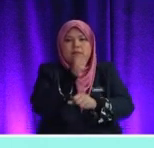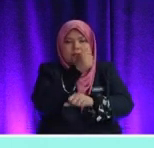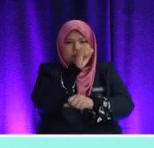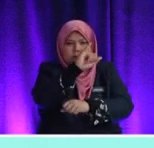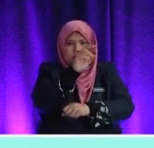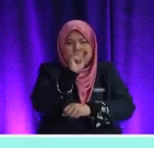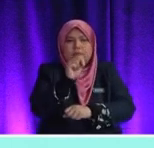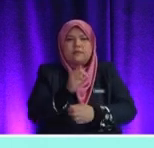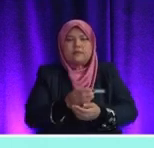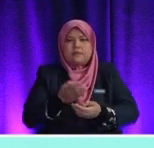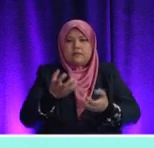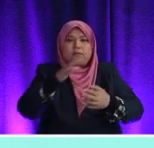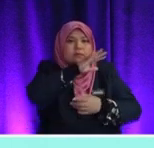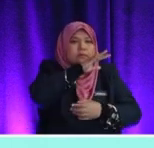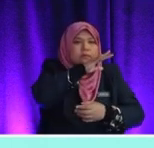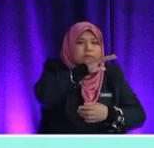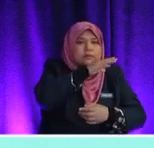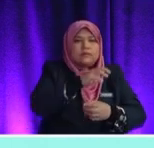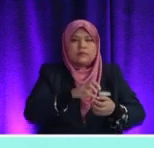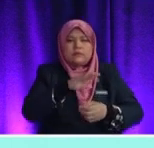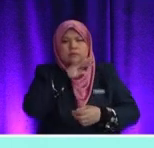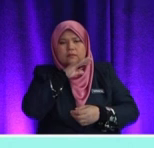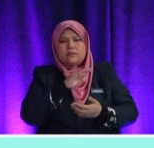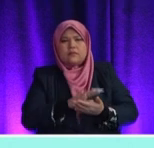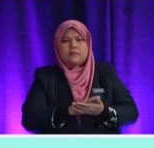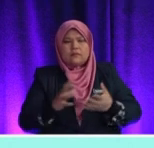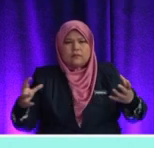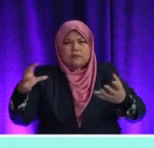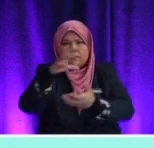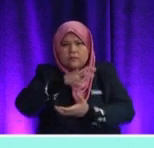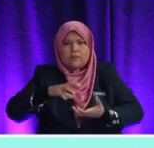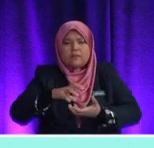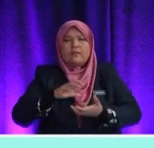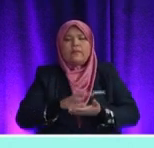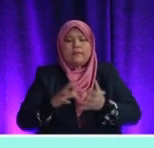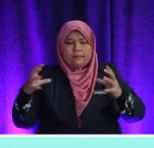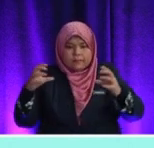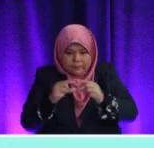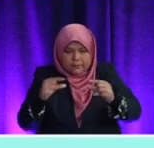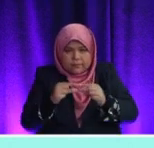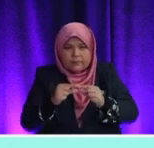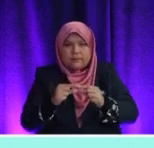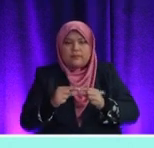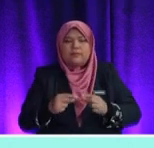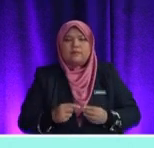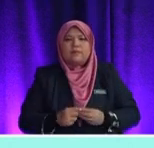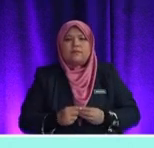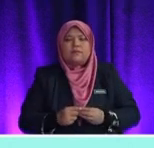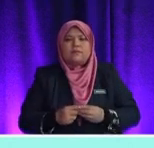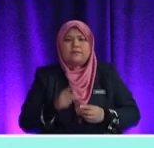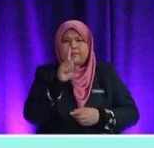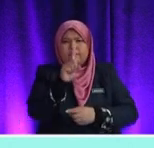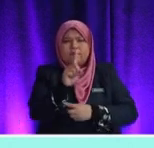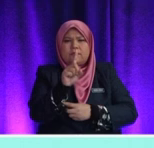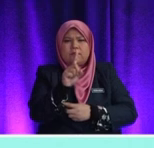benda asing ataupun kotoran dari bahan pencemar akhirnya dia bergabung tiga Sudi akan menghasilkan satu keadaan